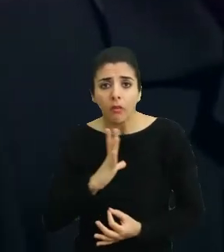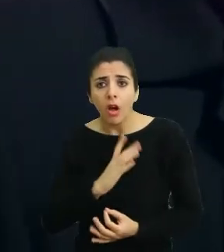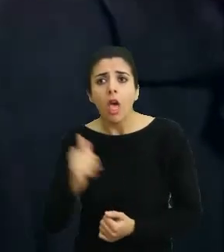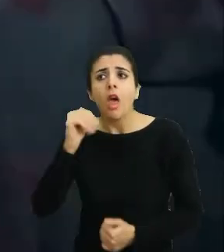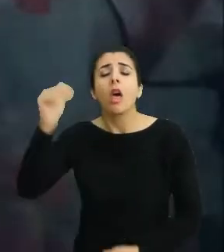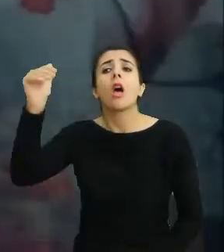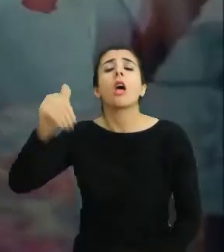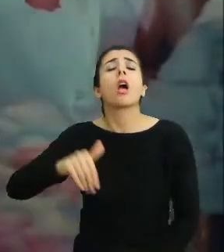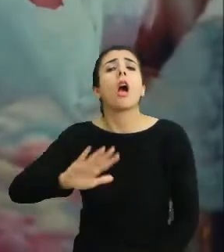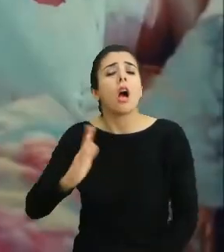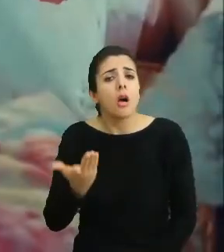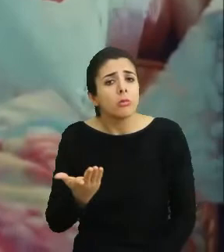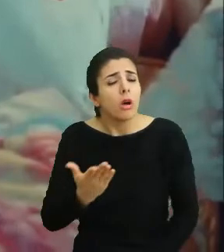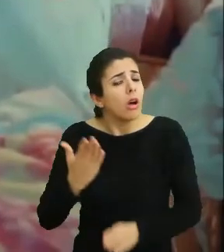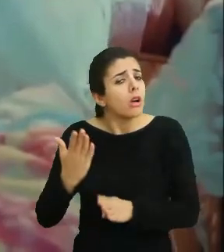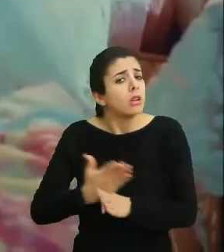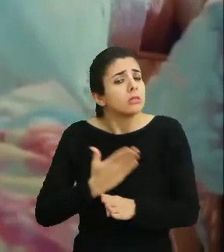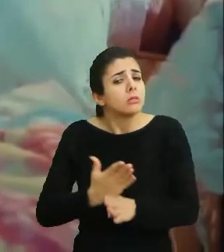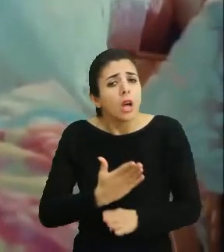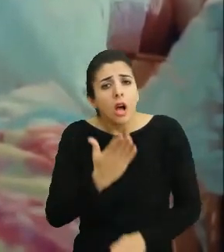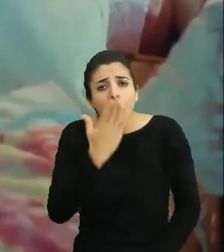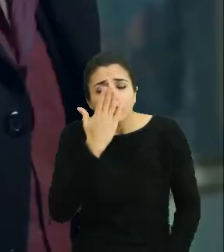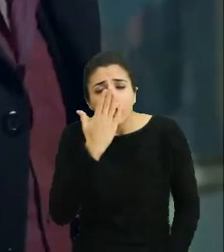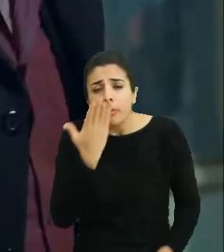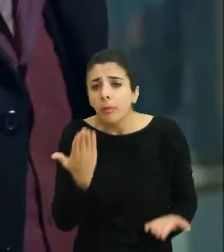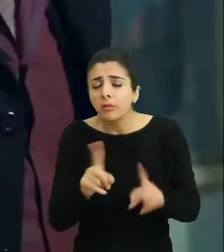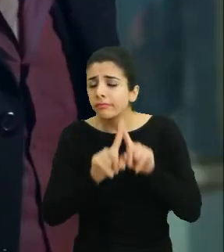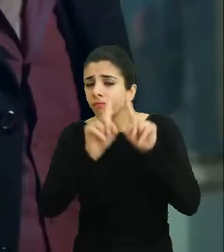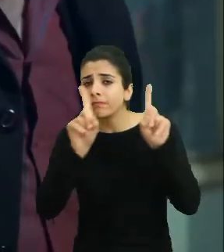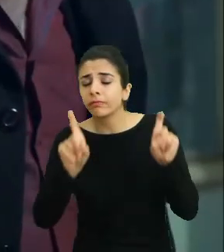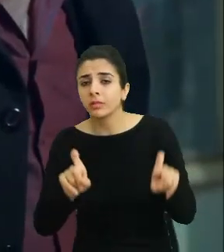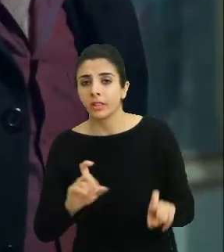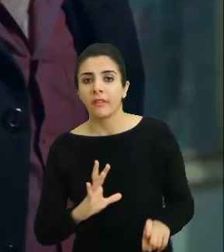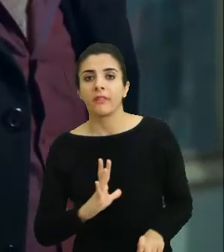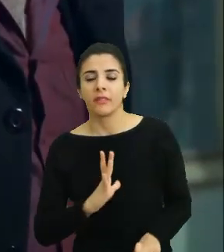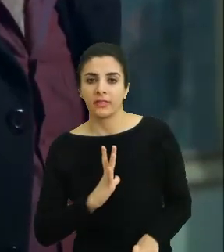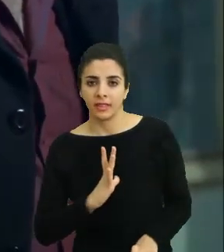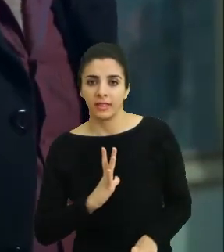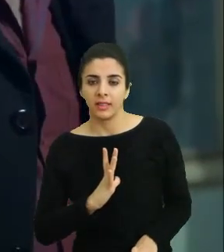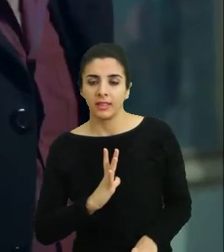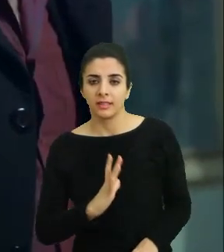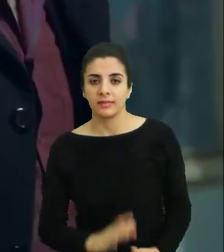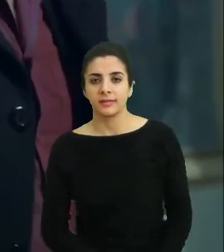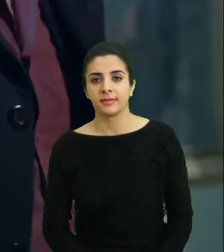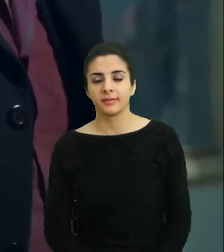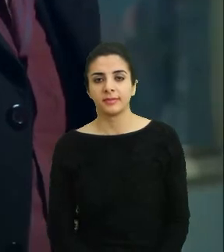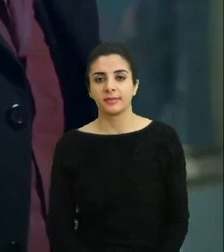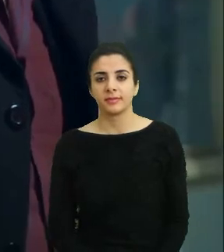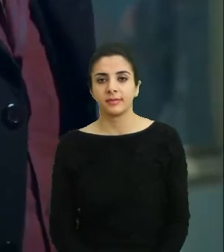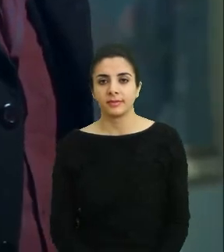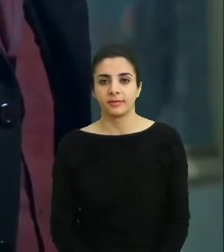dinleyip hüzünle içeri girdi. Zehra Merve'nin başında. Çalık eve girip nemli gözlerle bakınca Merve tavırla çevirdi